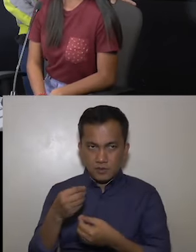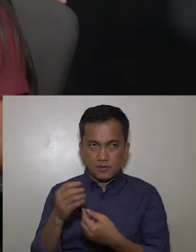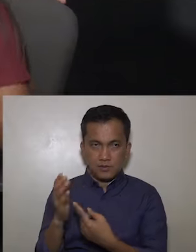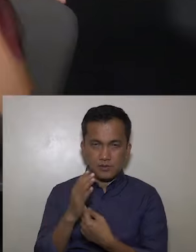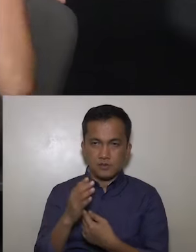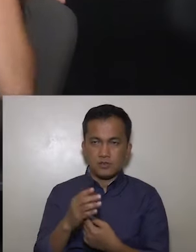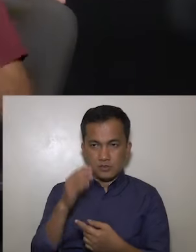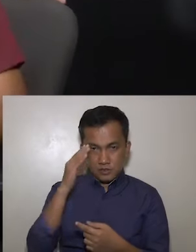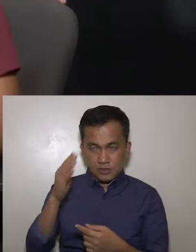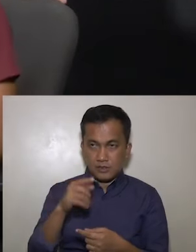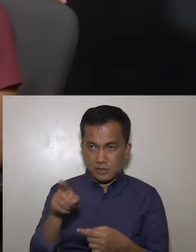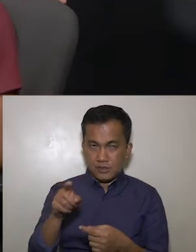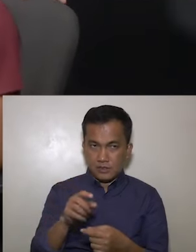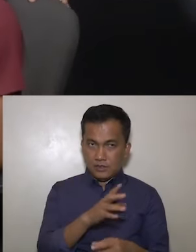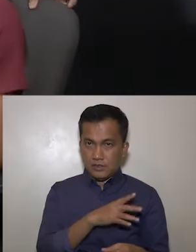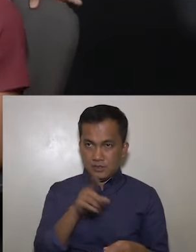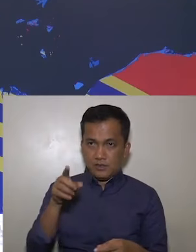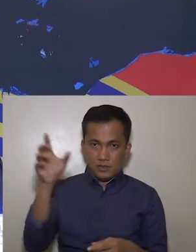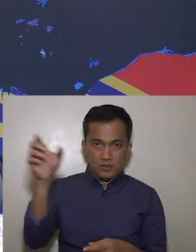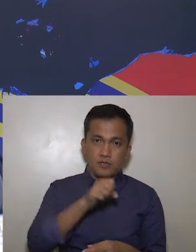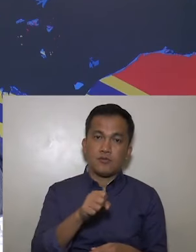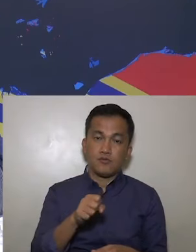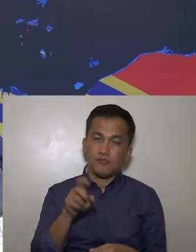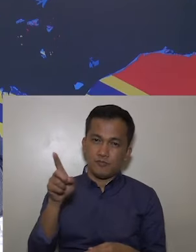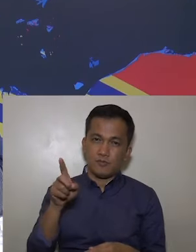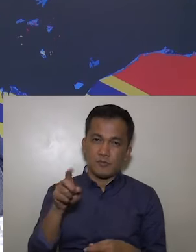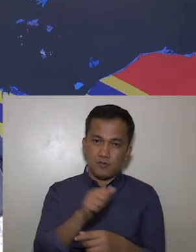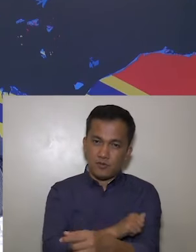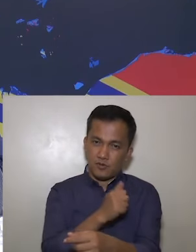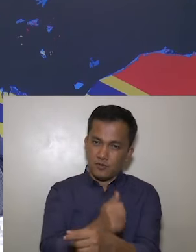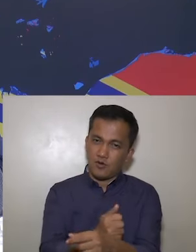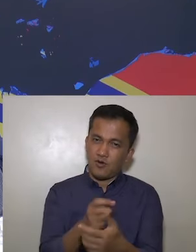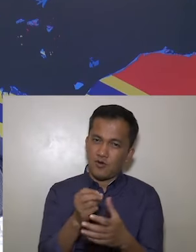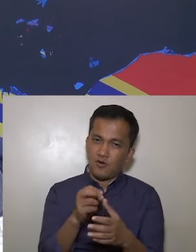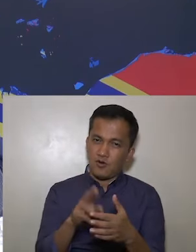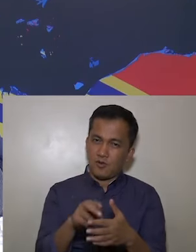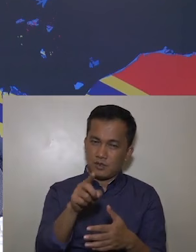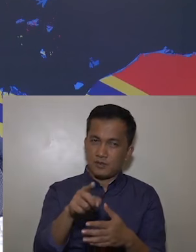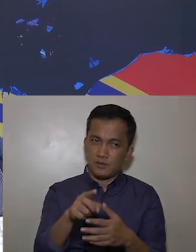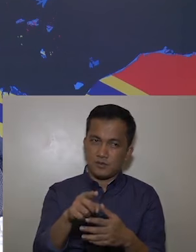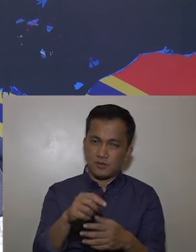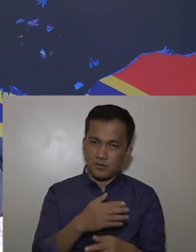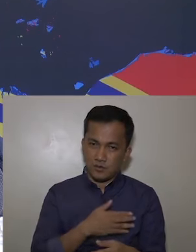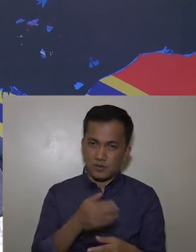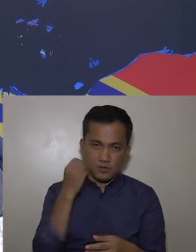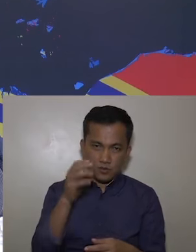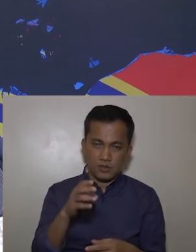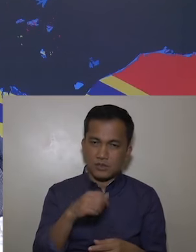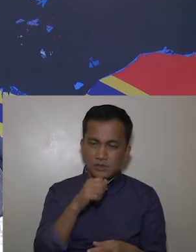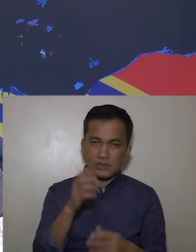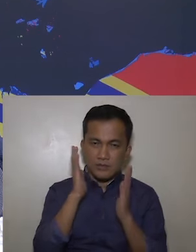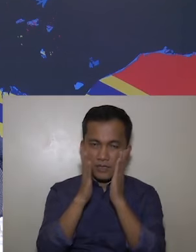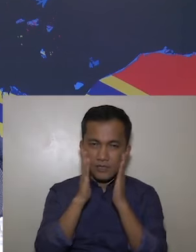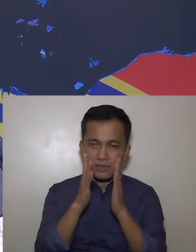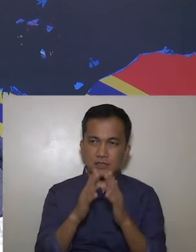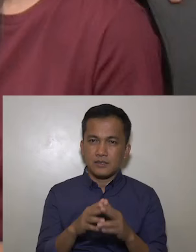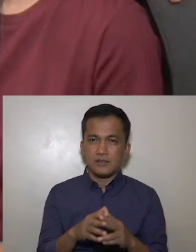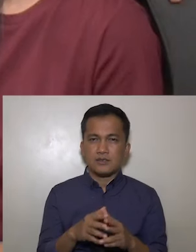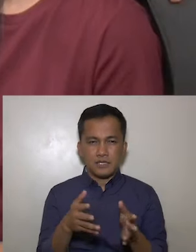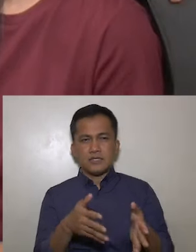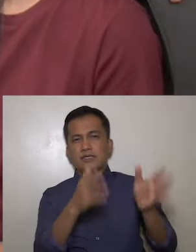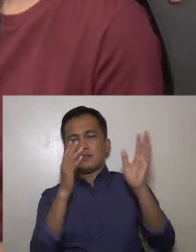amin. So, ano sir, hintayin mo yung ikaw ang kukunin dyan ng mga otoridad o ikaw na sir kusa umuwi dito para hindi na